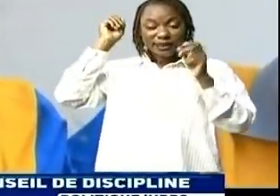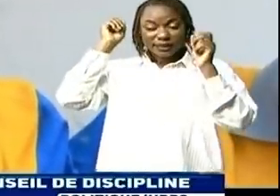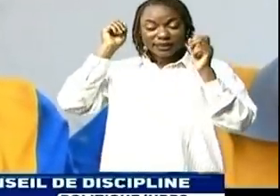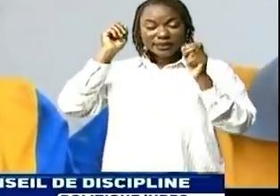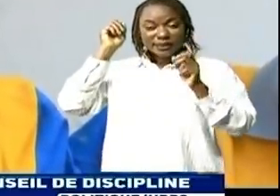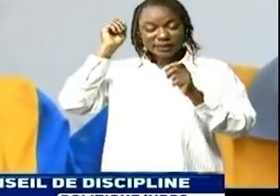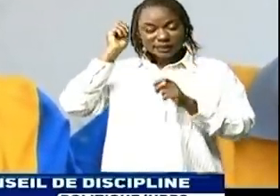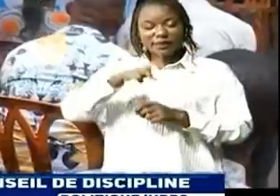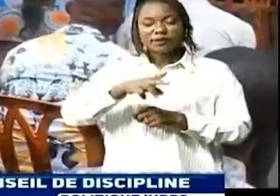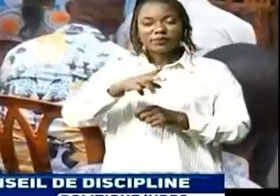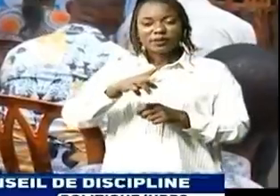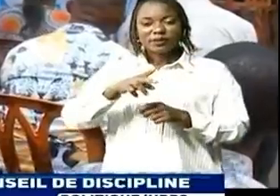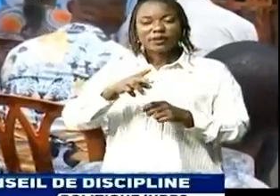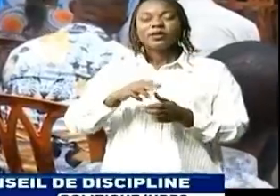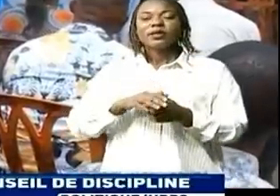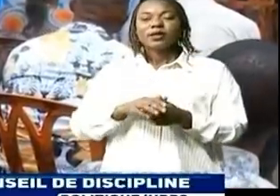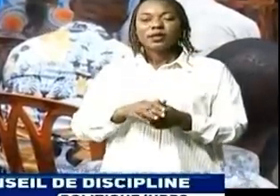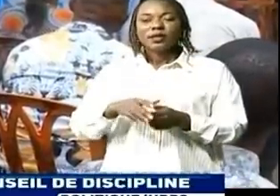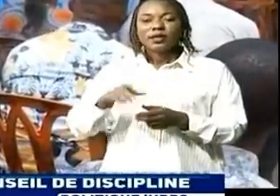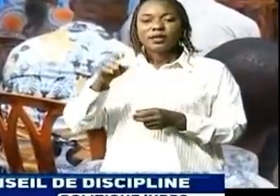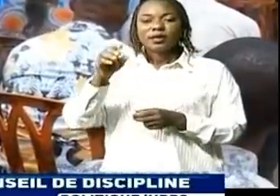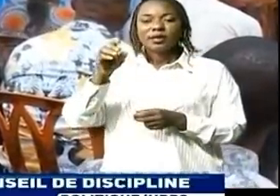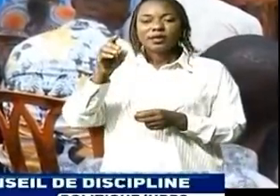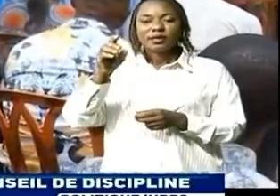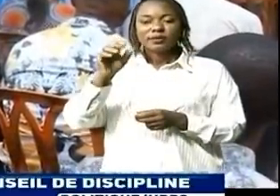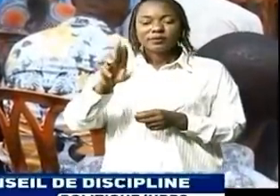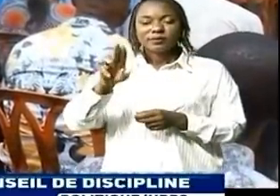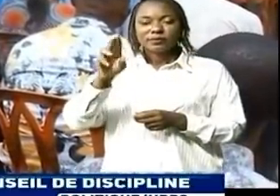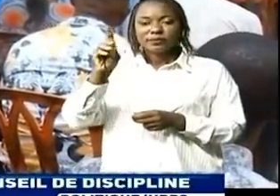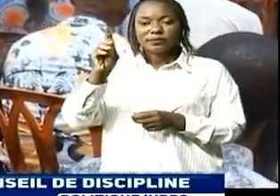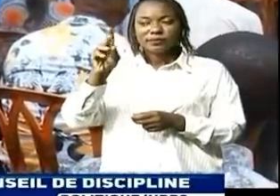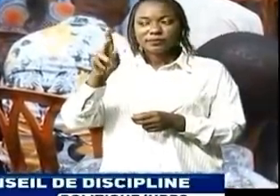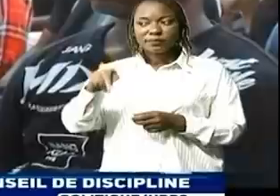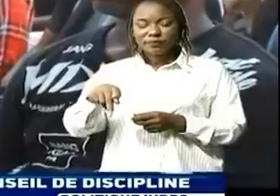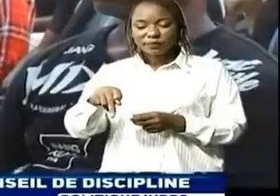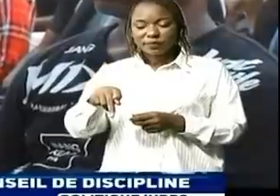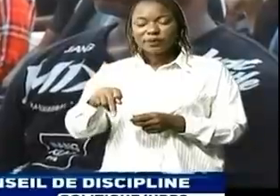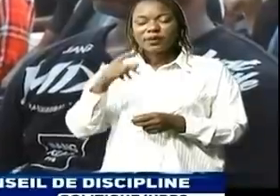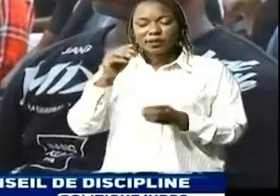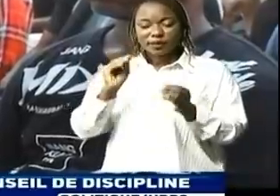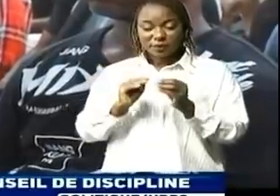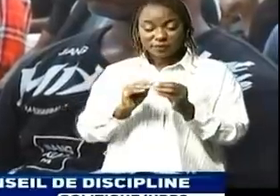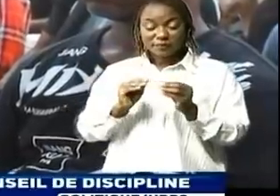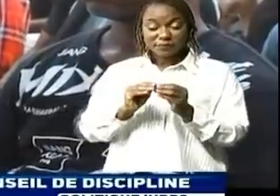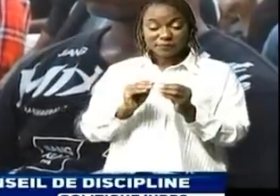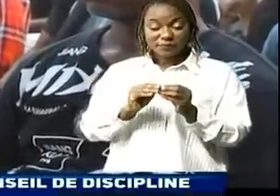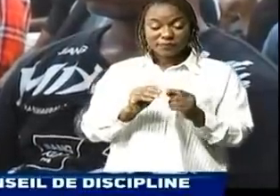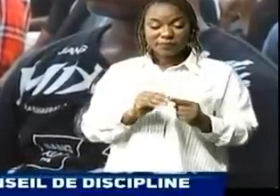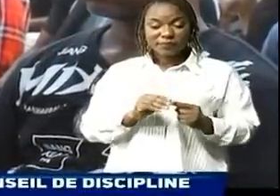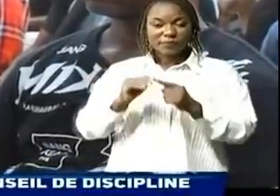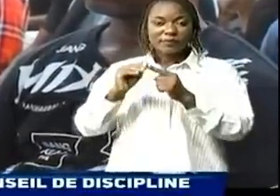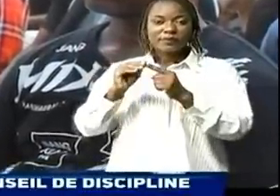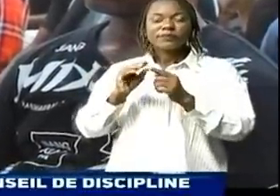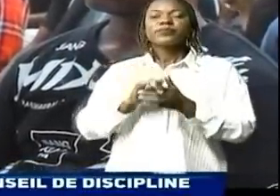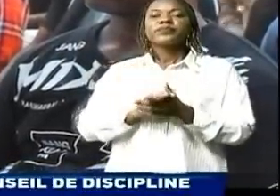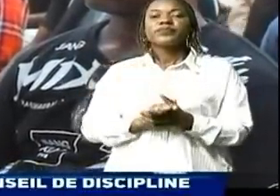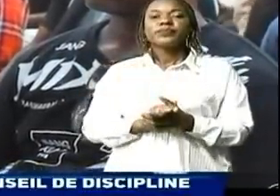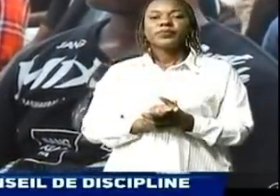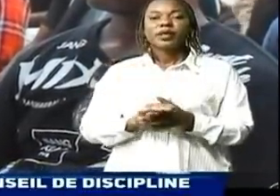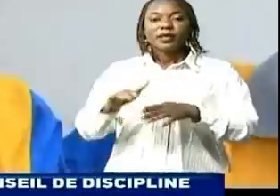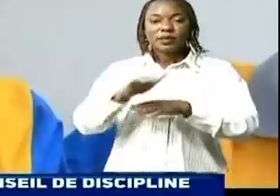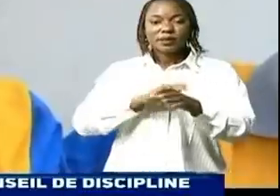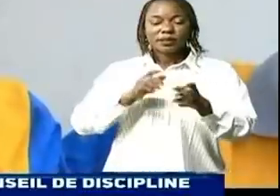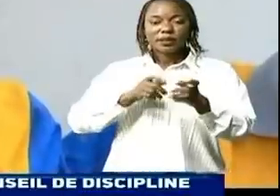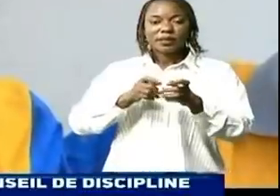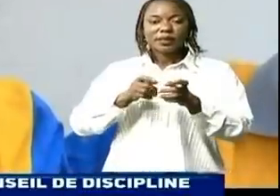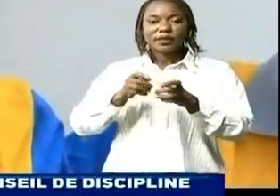démocratie et le progrès social UDPS a tenu une audience spéciale ce jeudi 14 avril 2022 sous la